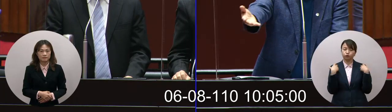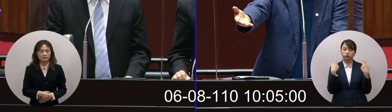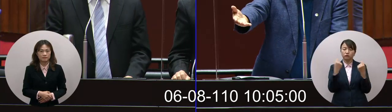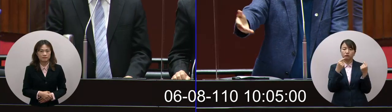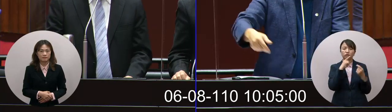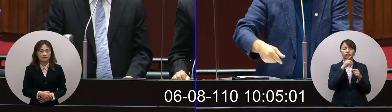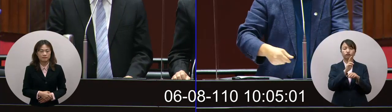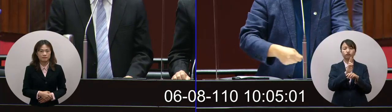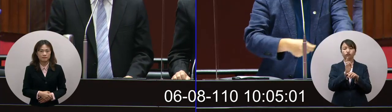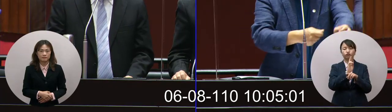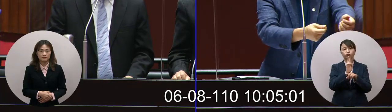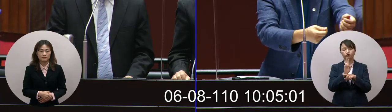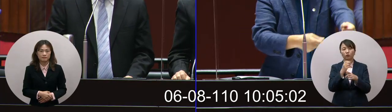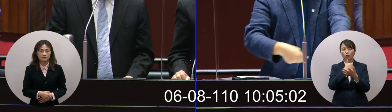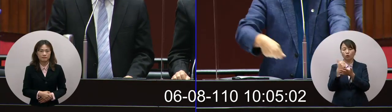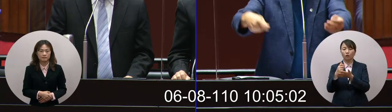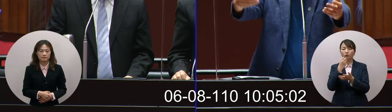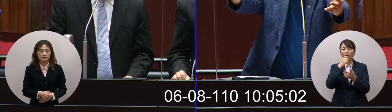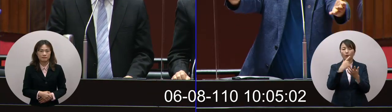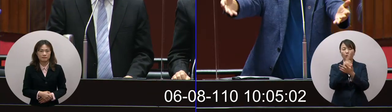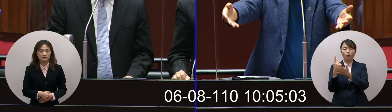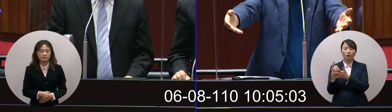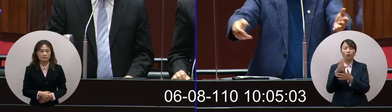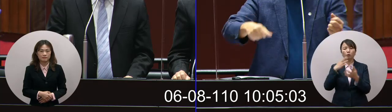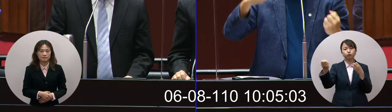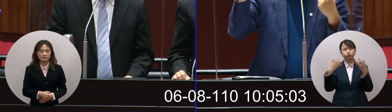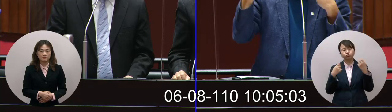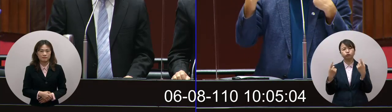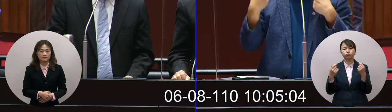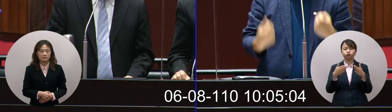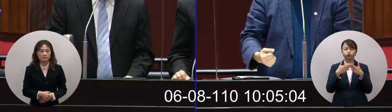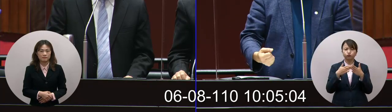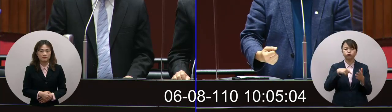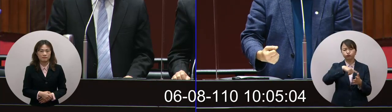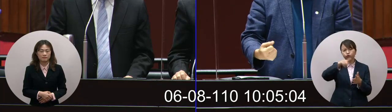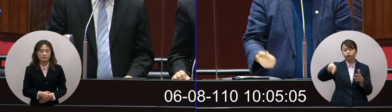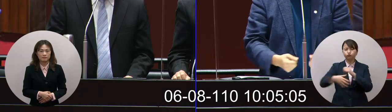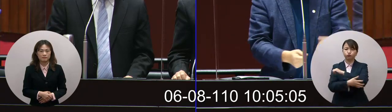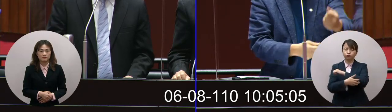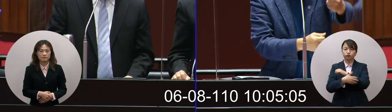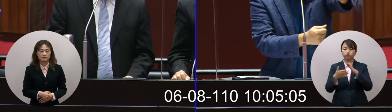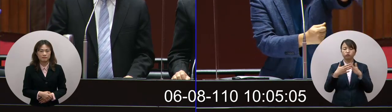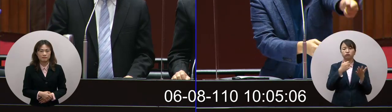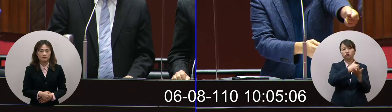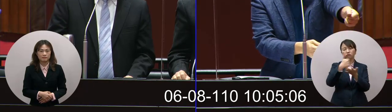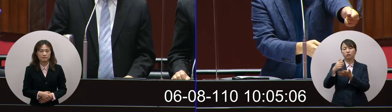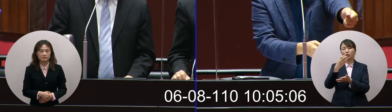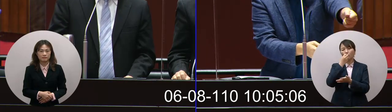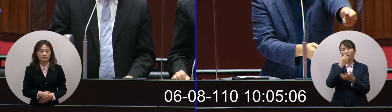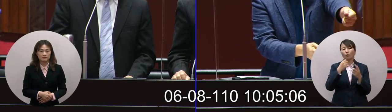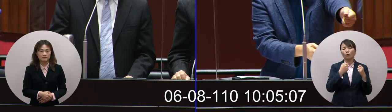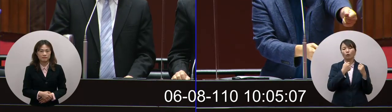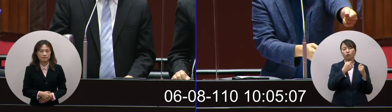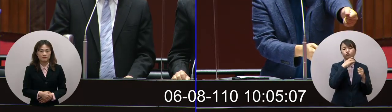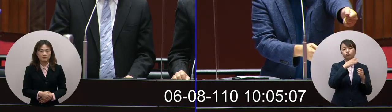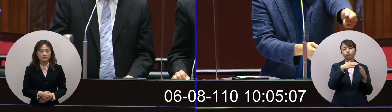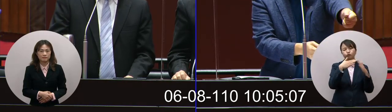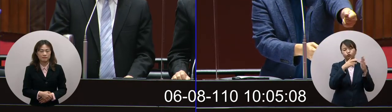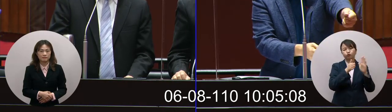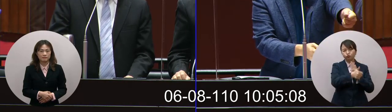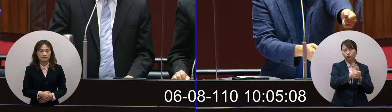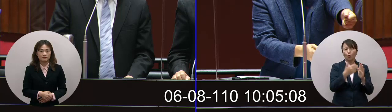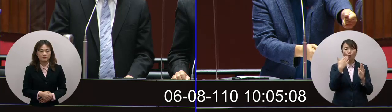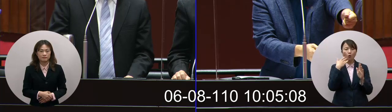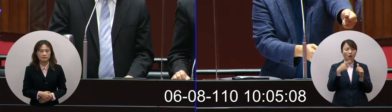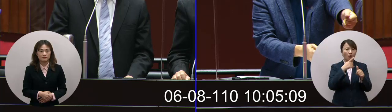有无一得？足侪快递的，大家嘛咧甲咱反映讲，哎呦，啊，阮遮个员工 要送食的，送去哦，送去到人的厝，这